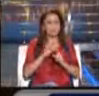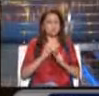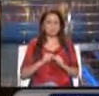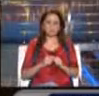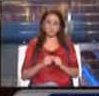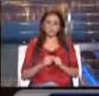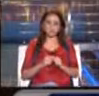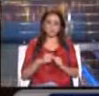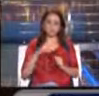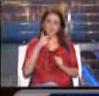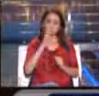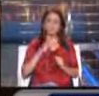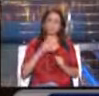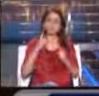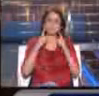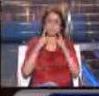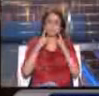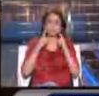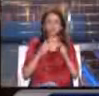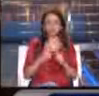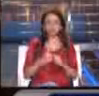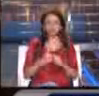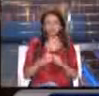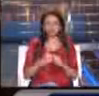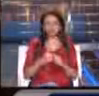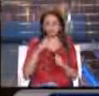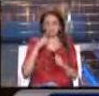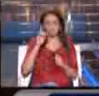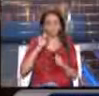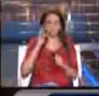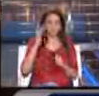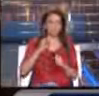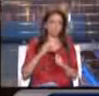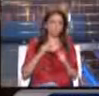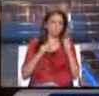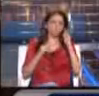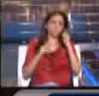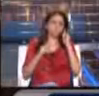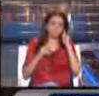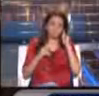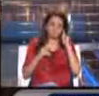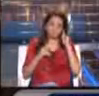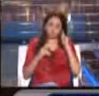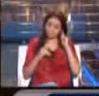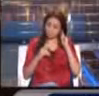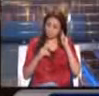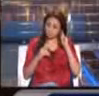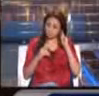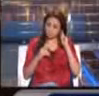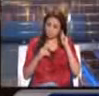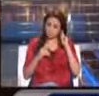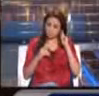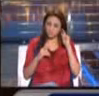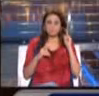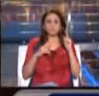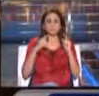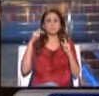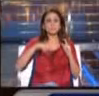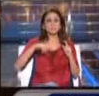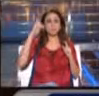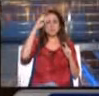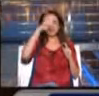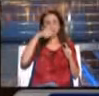نادر ممكن يضحك يقول لك بياخدوا تمويل خارجي والكلام ده مش مظبوط خالص. نادر ايه؟ احنا بنتكلم في ظروف صعبه.